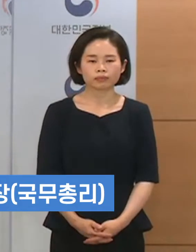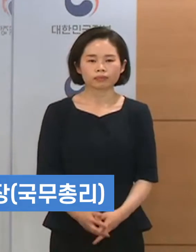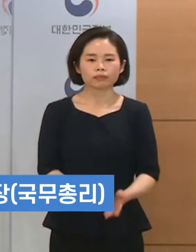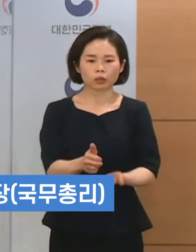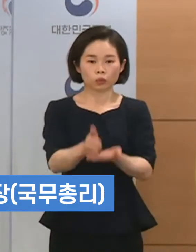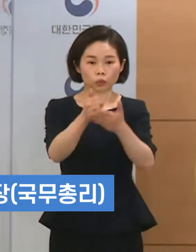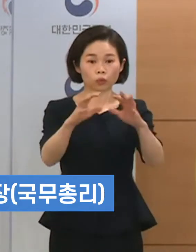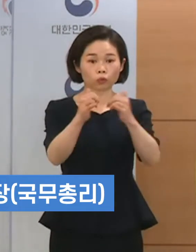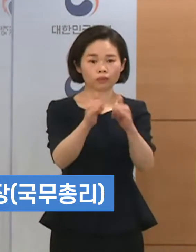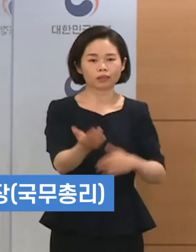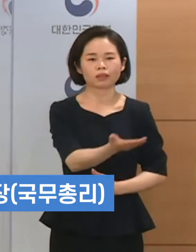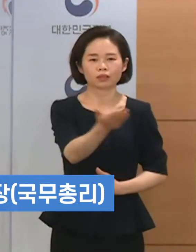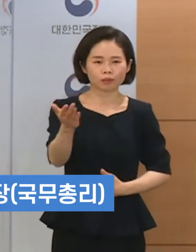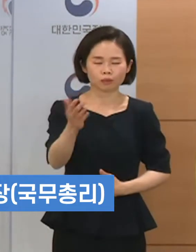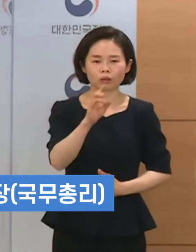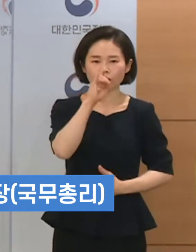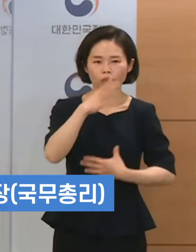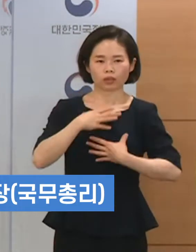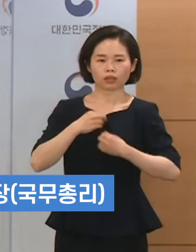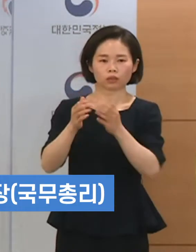존경하는 국민 여러분,